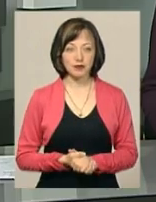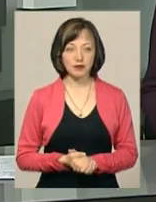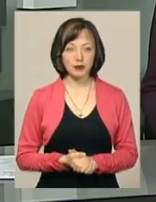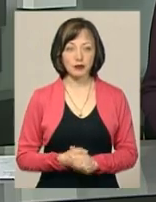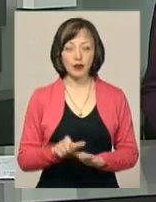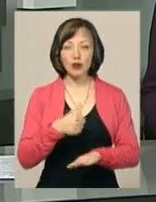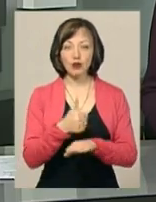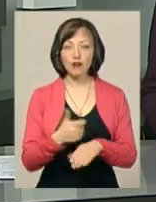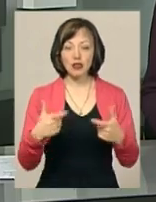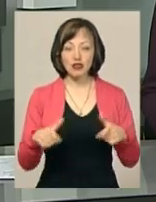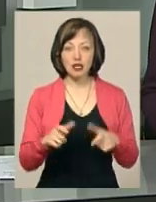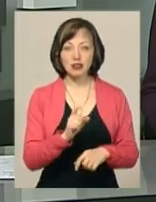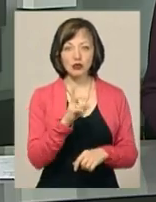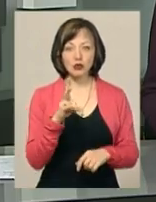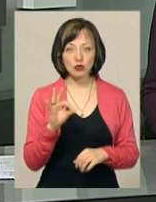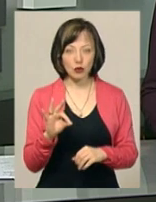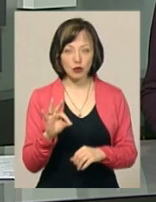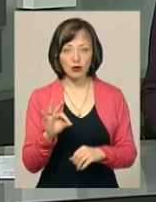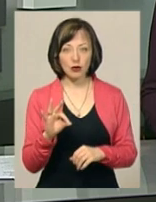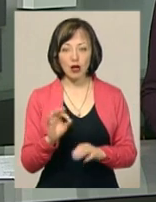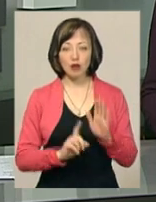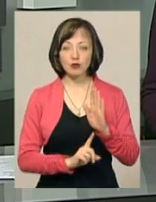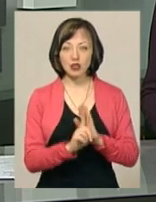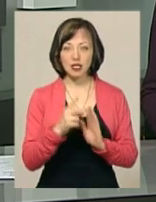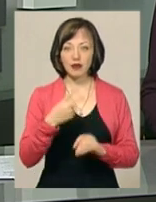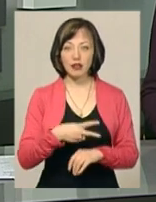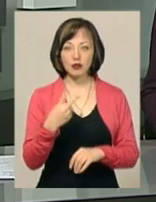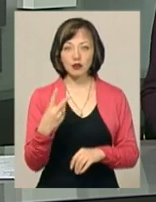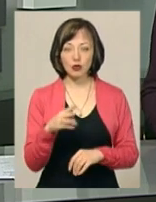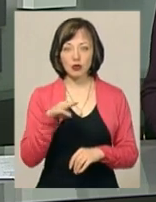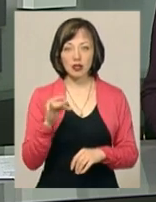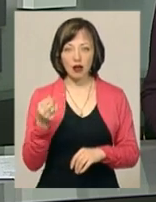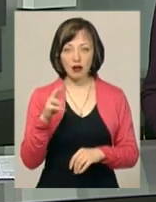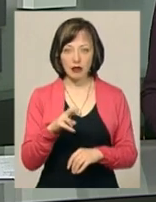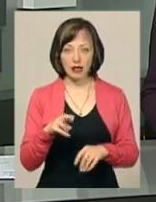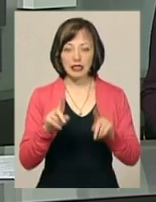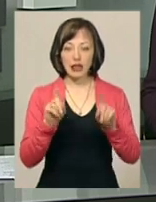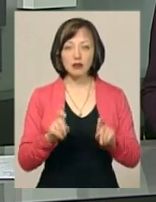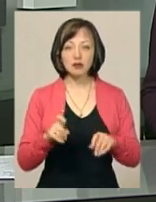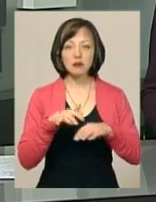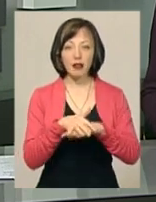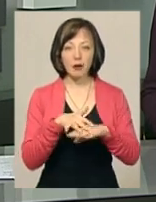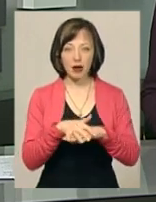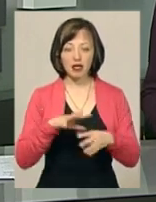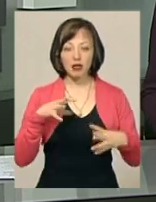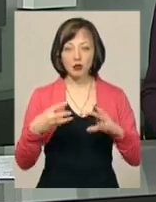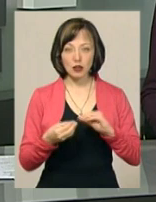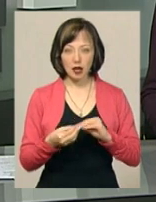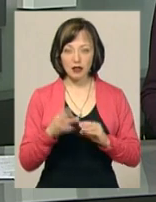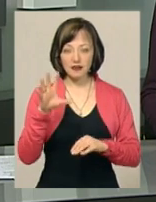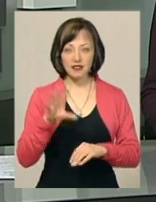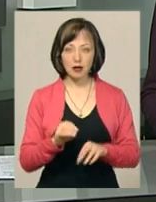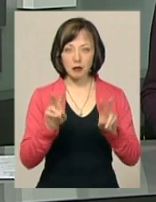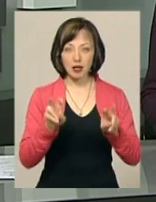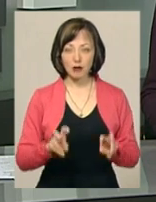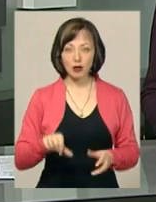Нагадаю, основна сесія зовнішнього незалежного оцінювання розпочнеться 22 травня з тесту з математики. Результати тестування з усіх